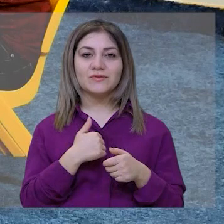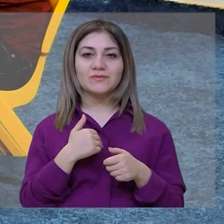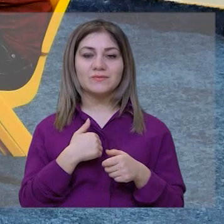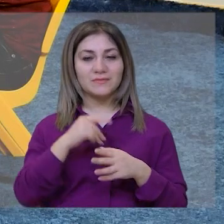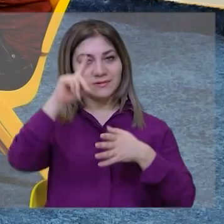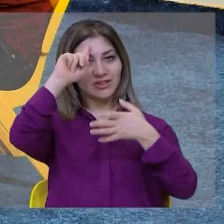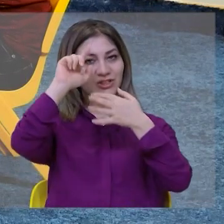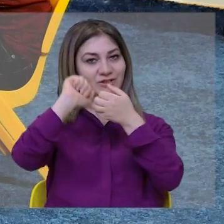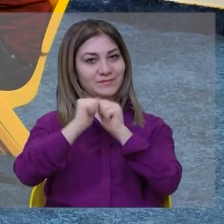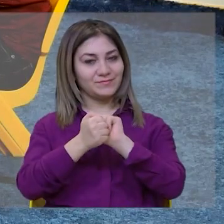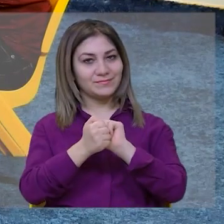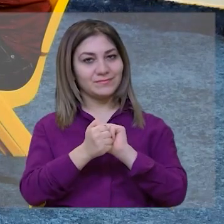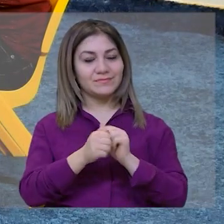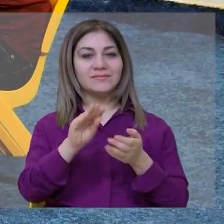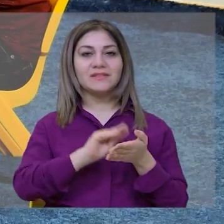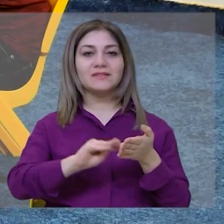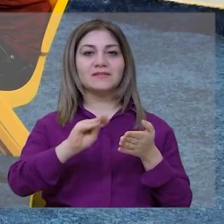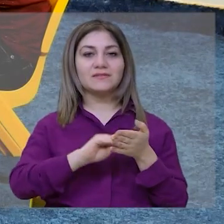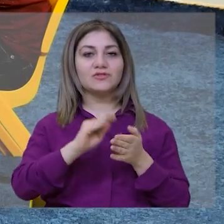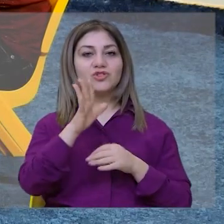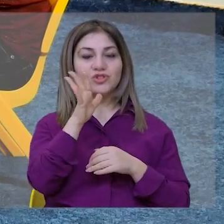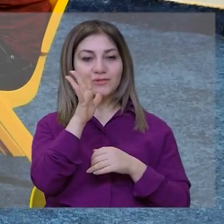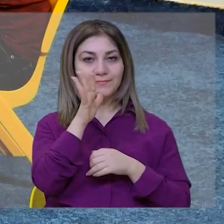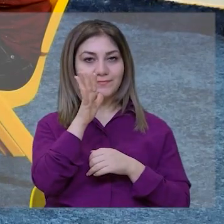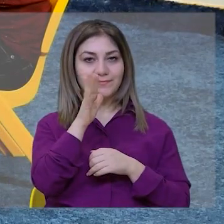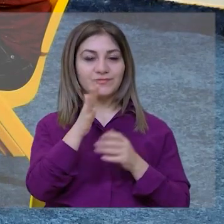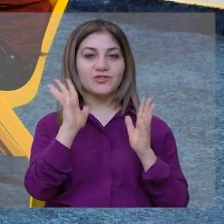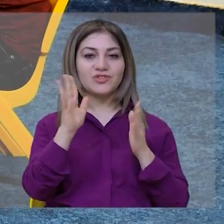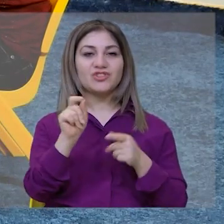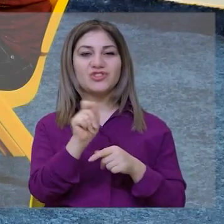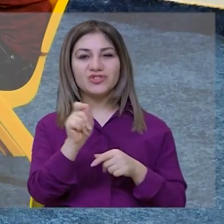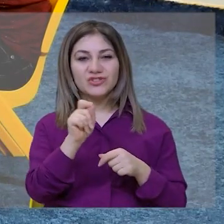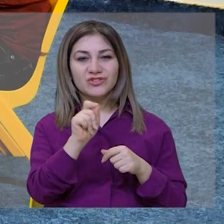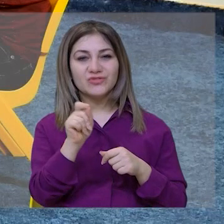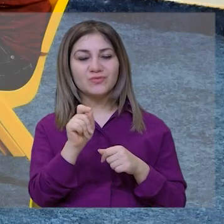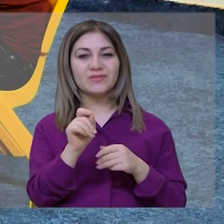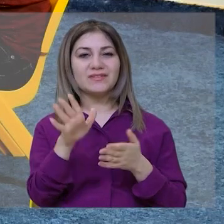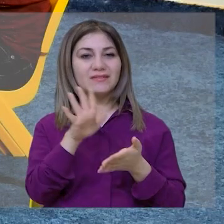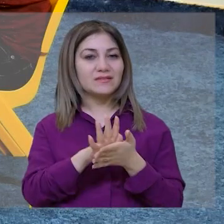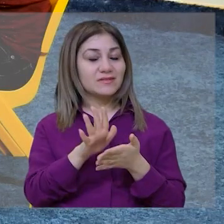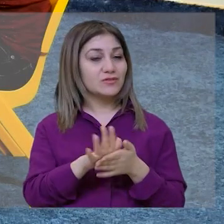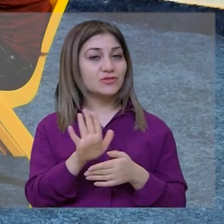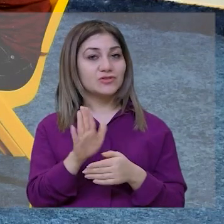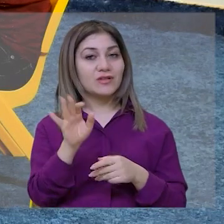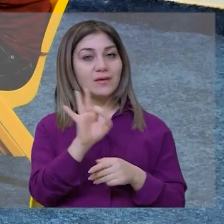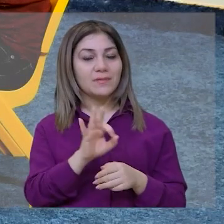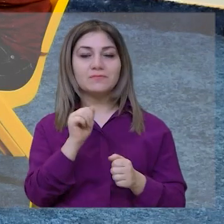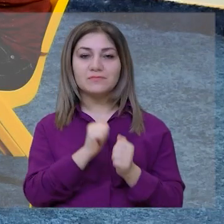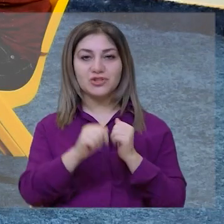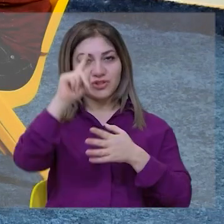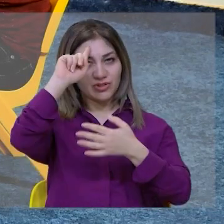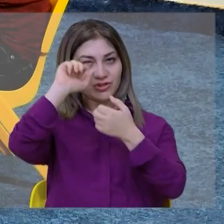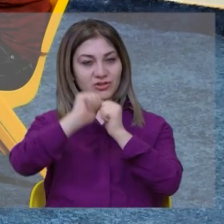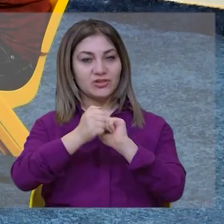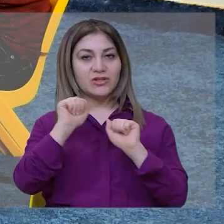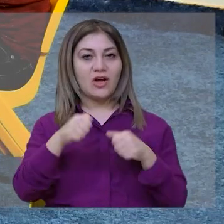ձեզ հիշեցնել, գրավորի ժամանակ երեխաներ, շատ ջնջումներից խուսափելու համար միշտ հիշեք, որ կարող